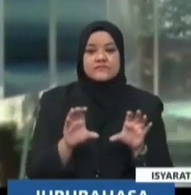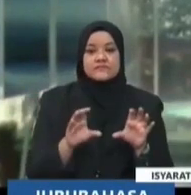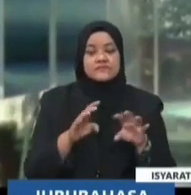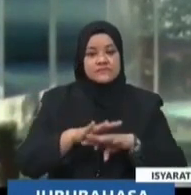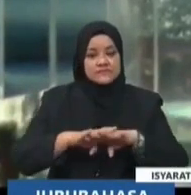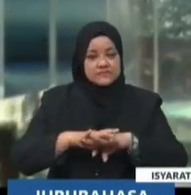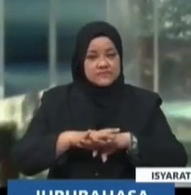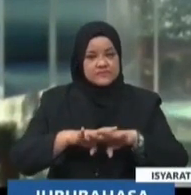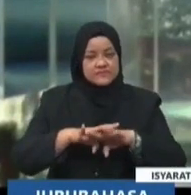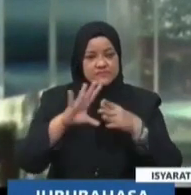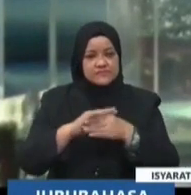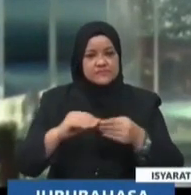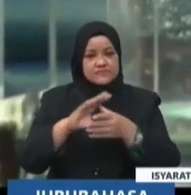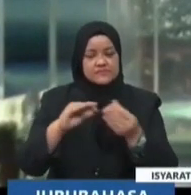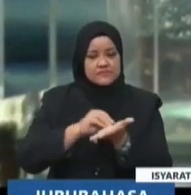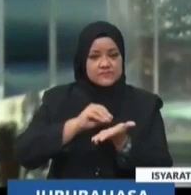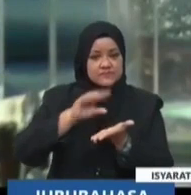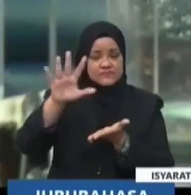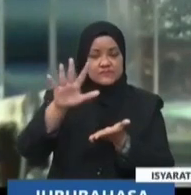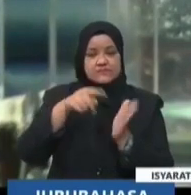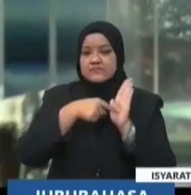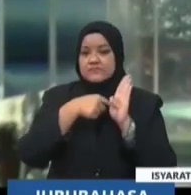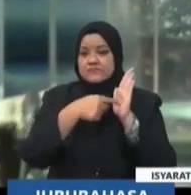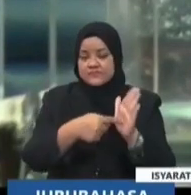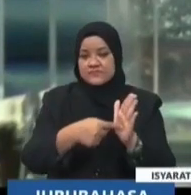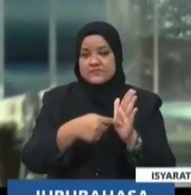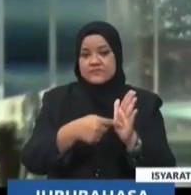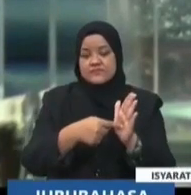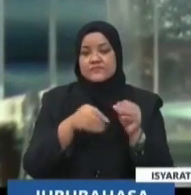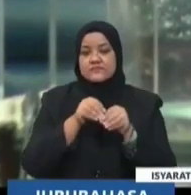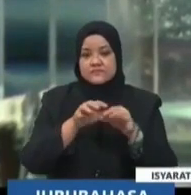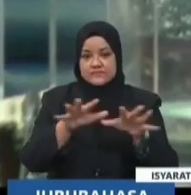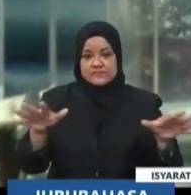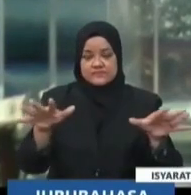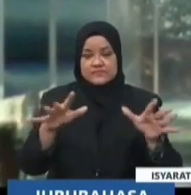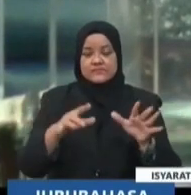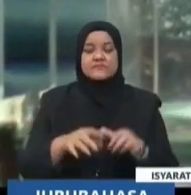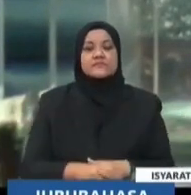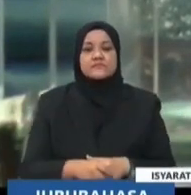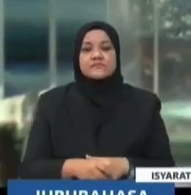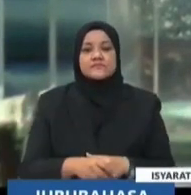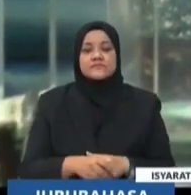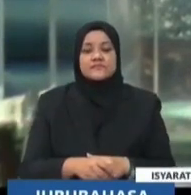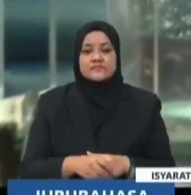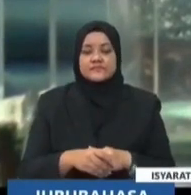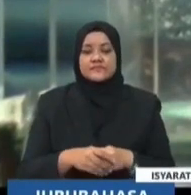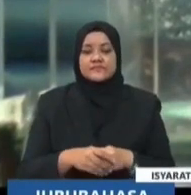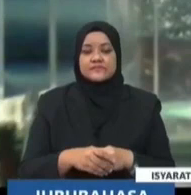penapisan film yang disiarkan dipamerkan disebarkan ditayangkan